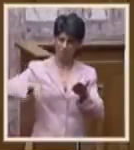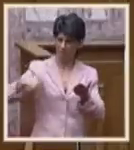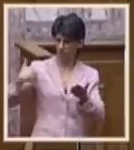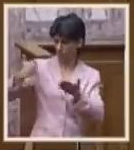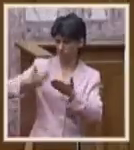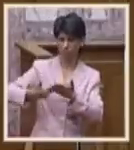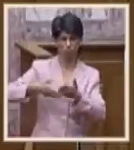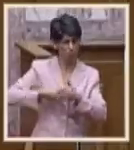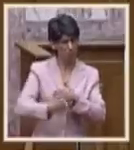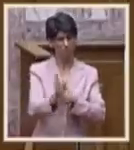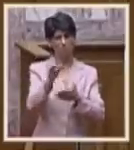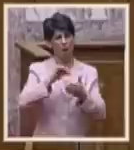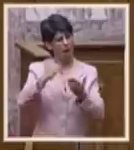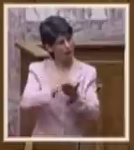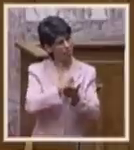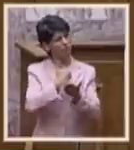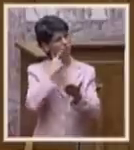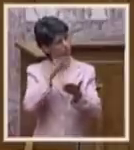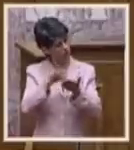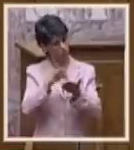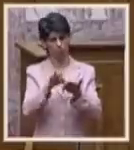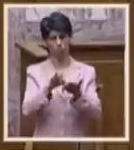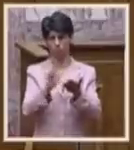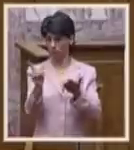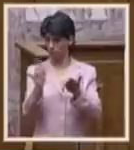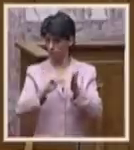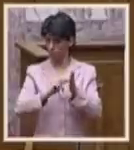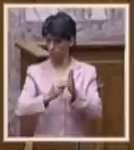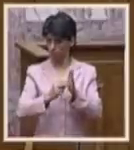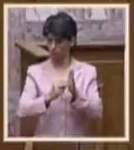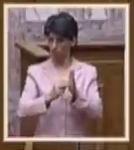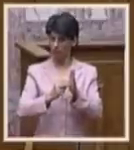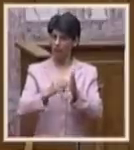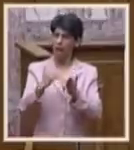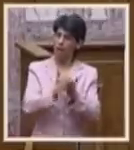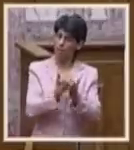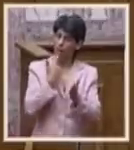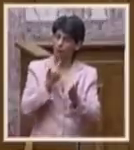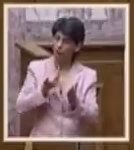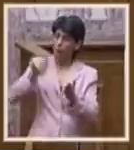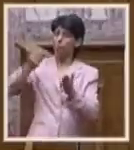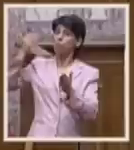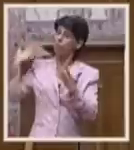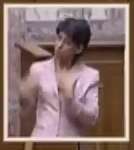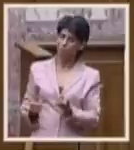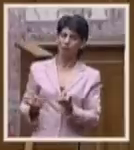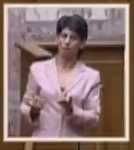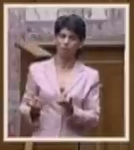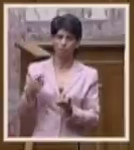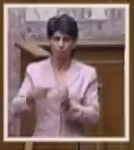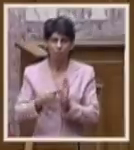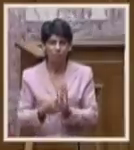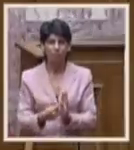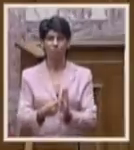περίοδος που βιώνουμε. Προσέξτε τι λέω. Αδικίες προϋπάρχουσες, τις οποίες